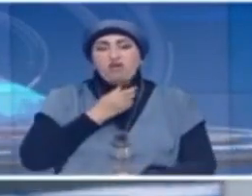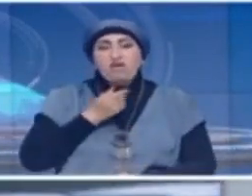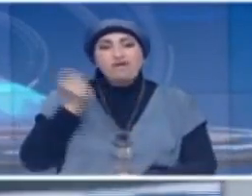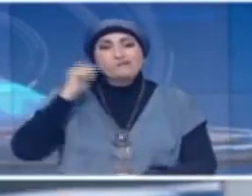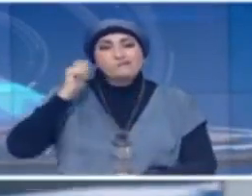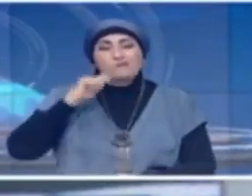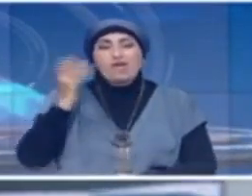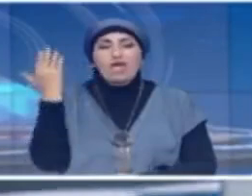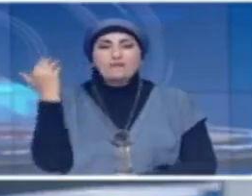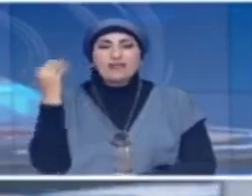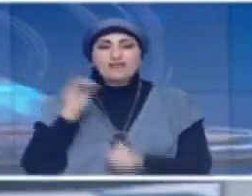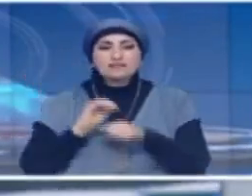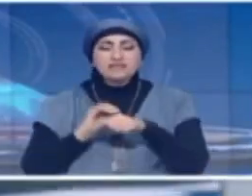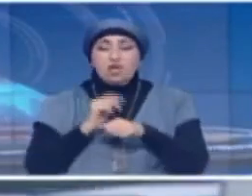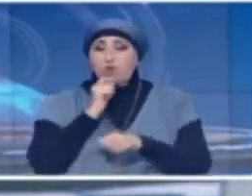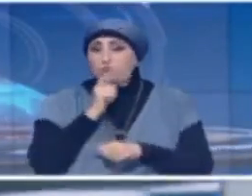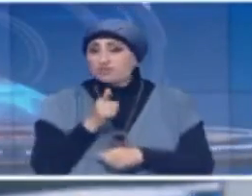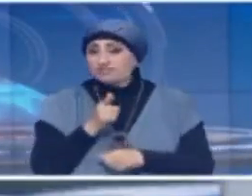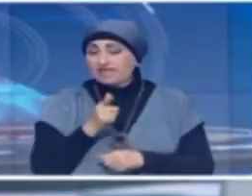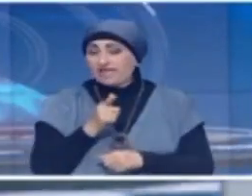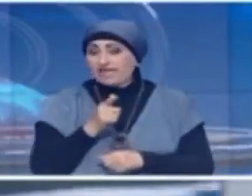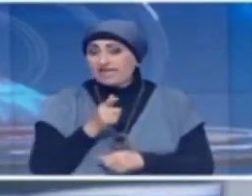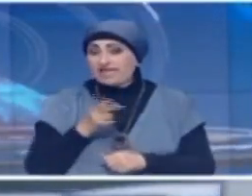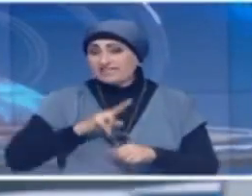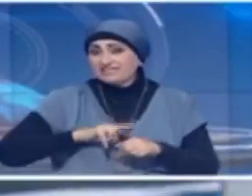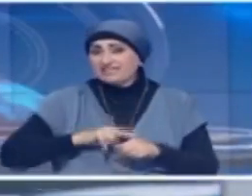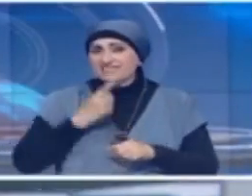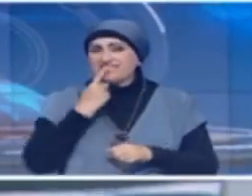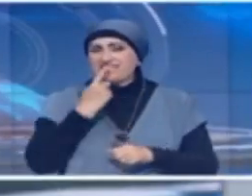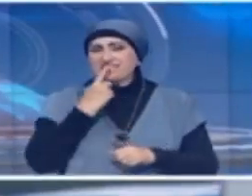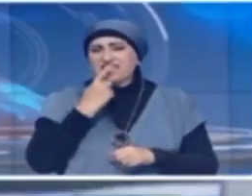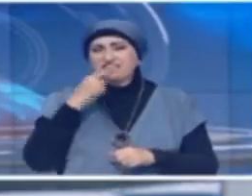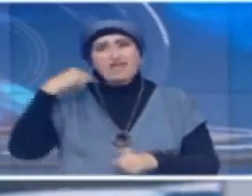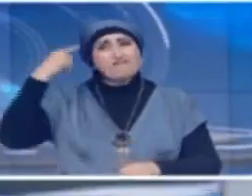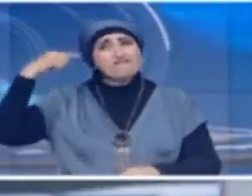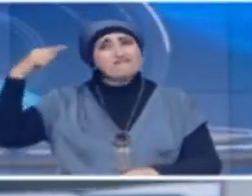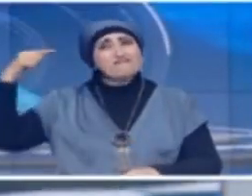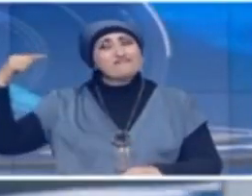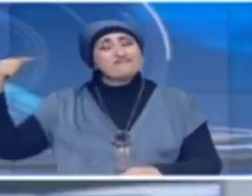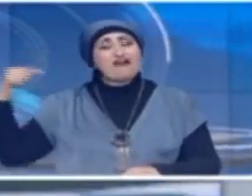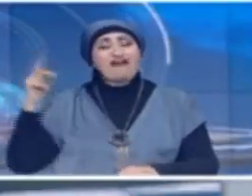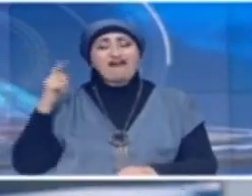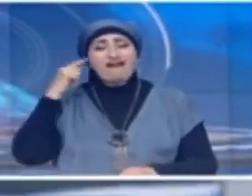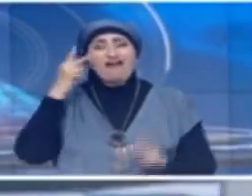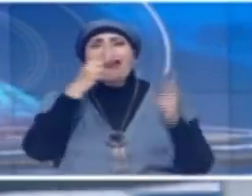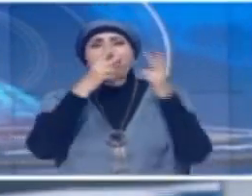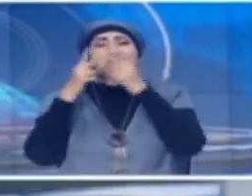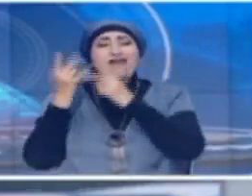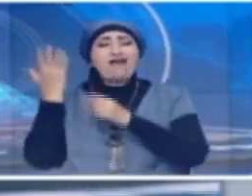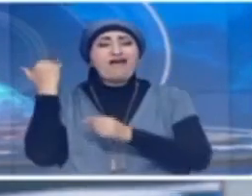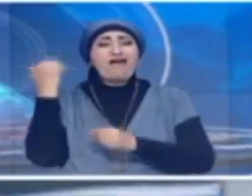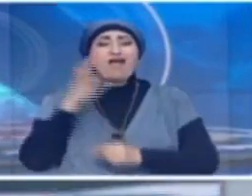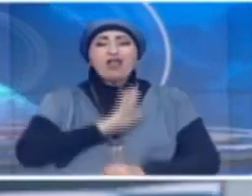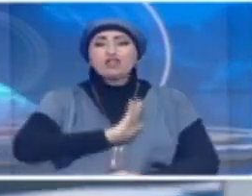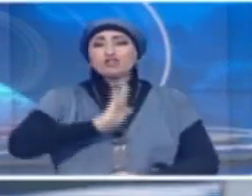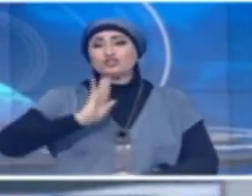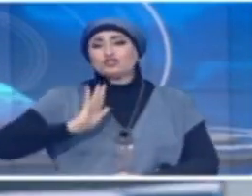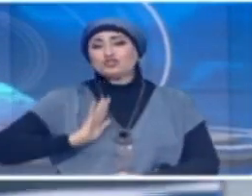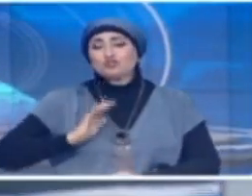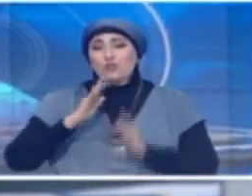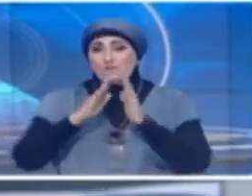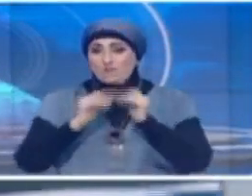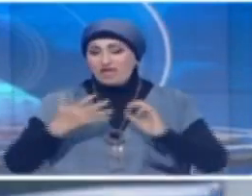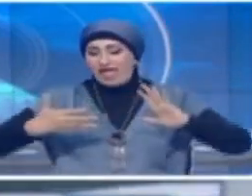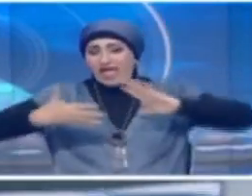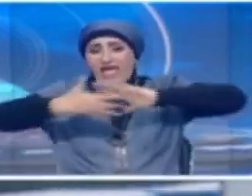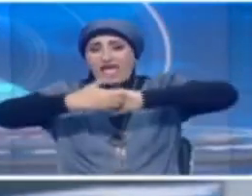اليوم ونعود لهذه السنوات ونتذكر موقف القوات المسلحة يدا